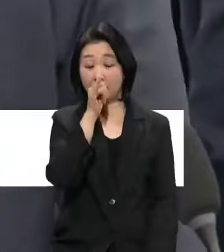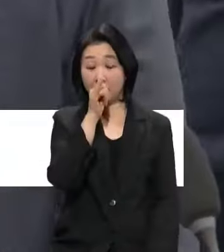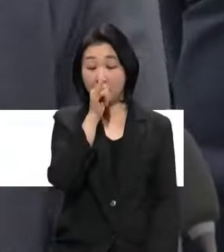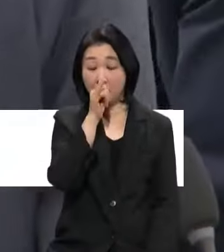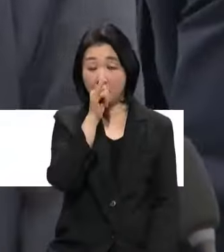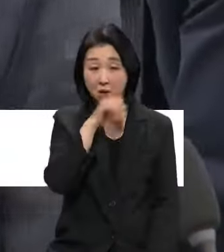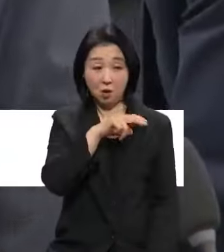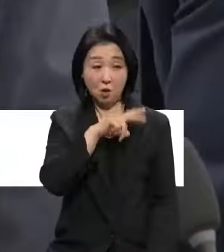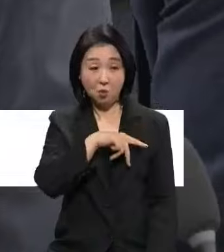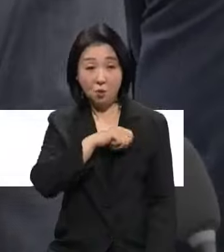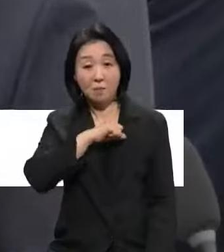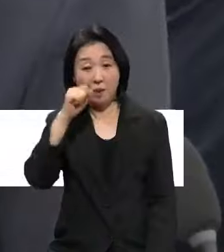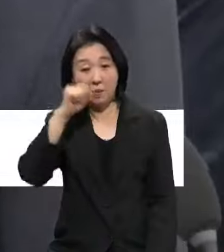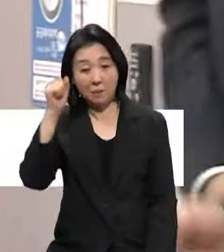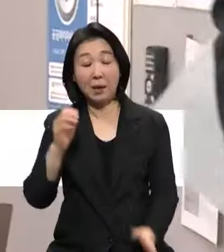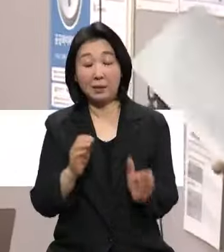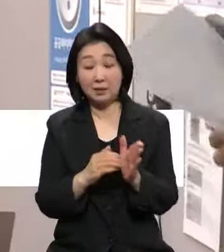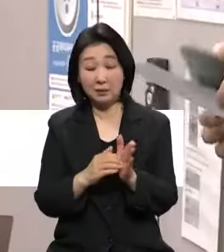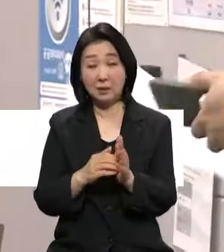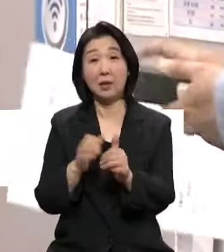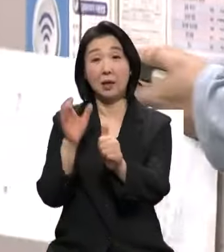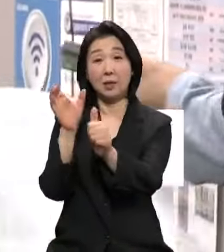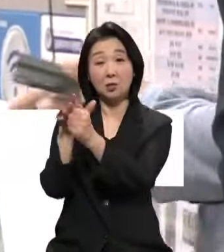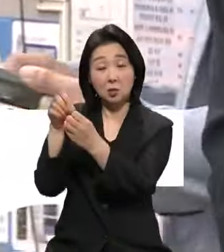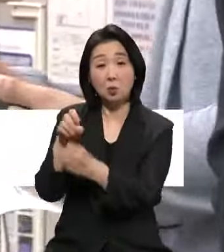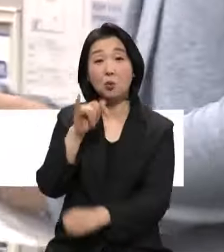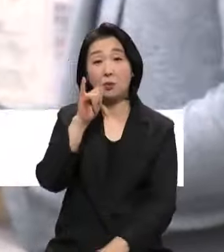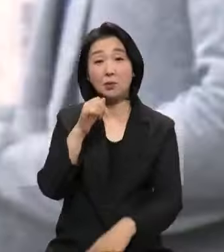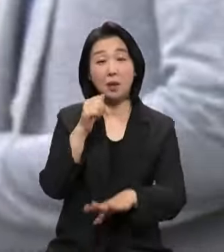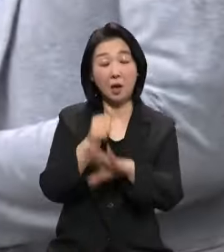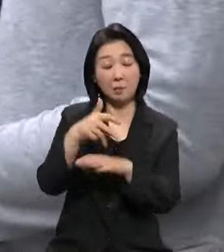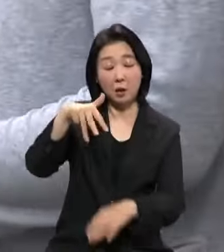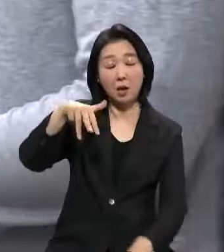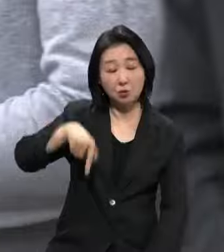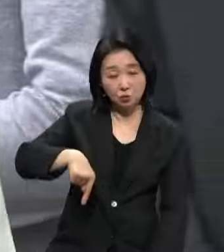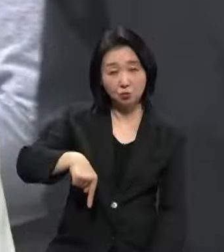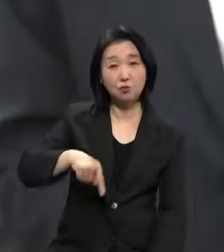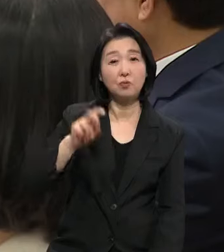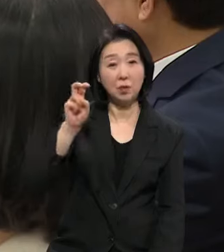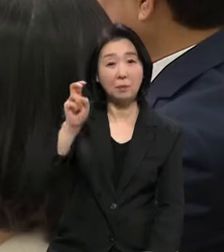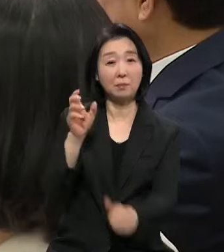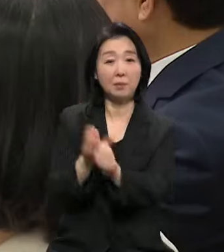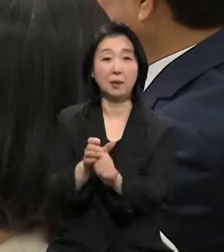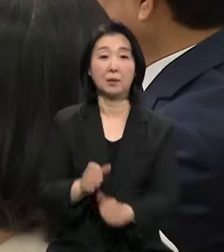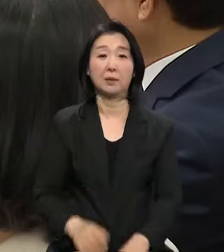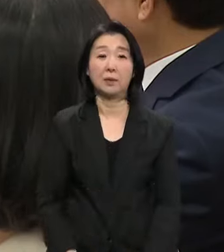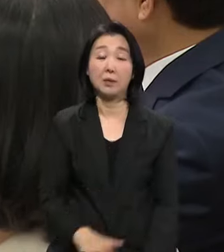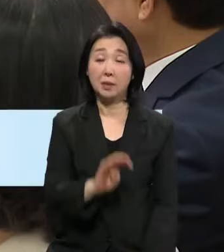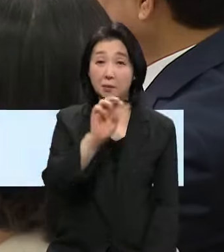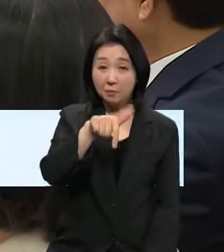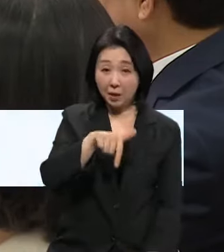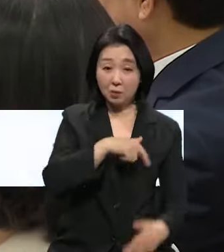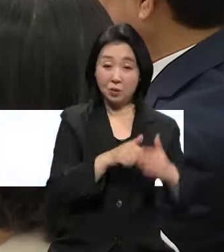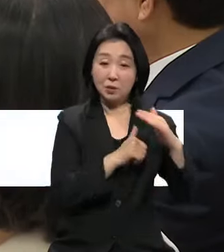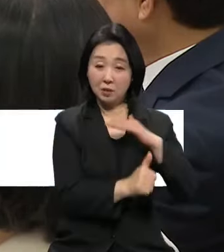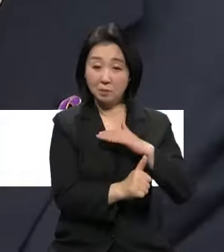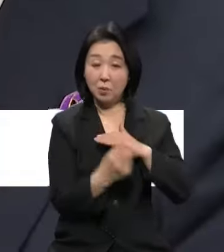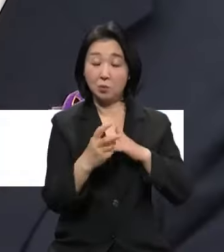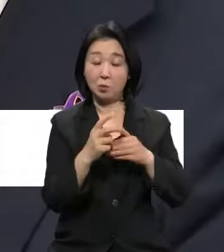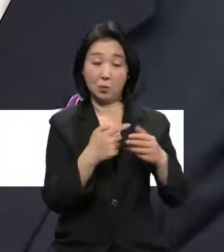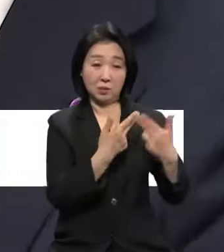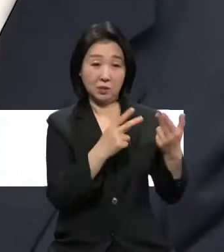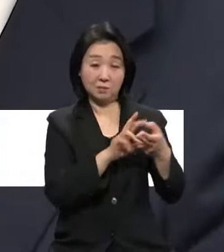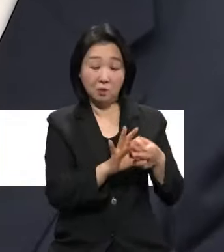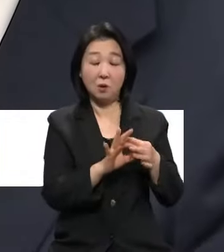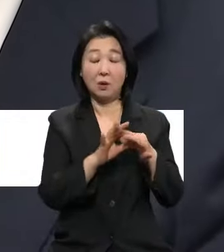선이 맞는 관행을 고려하면 당선자의 추대 가능성이 거론되고 있습니다 박찬대 원내대표 등 명들이